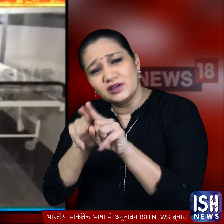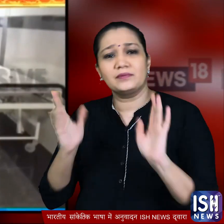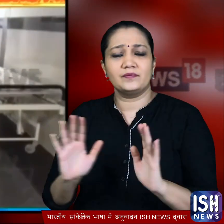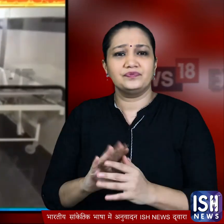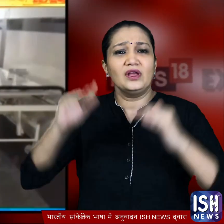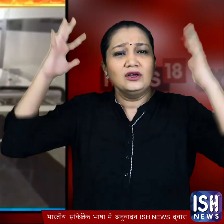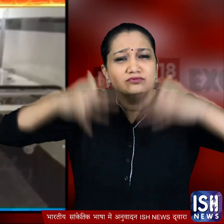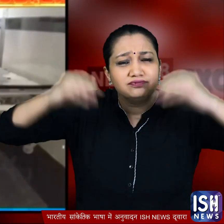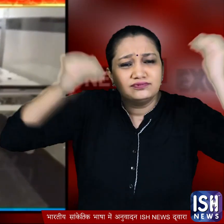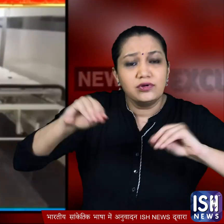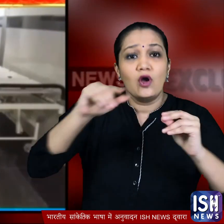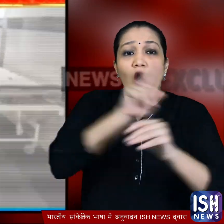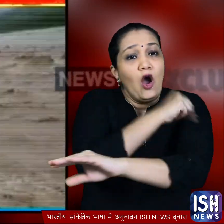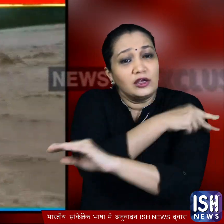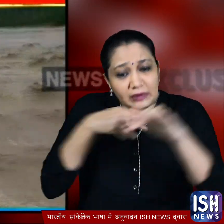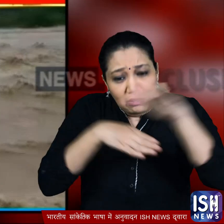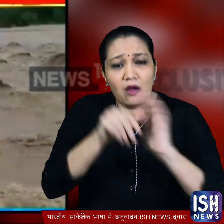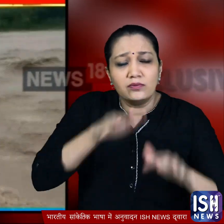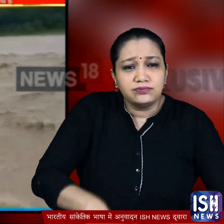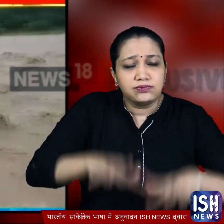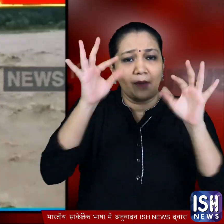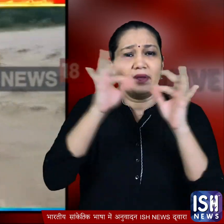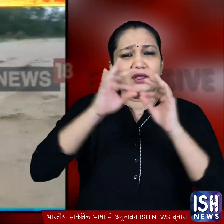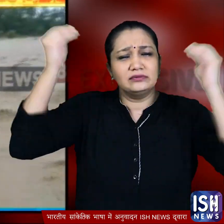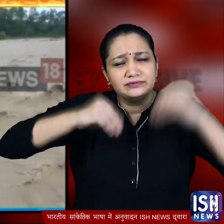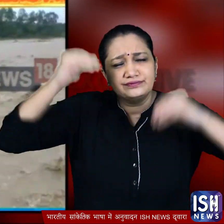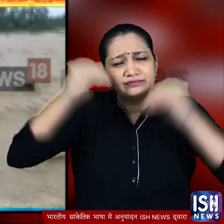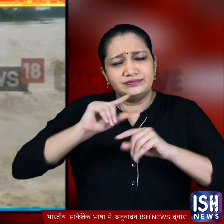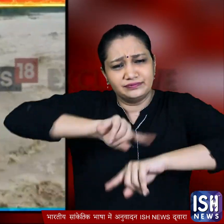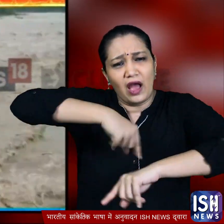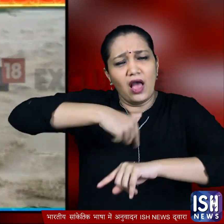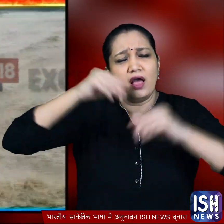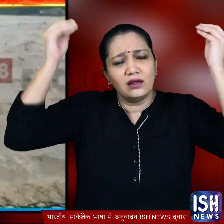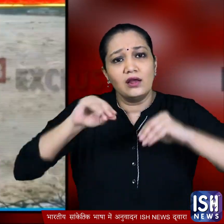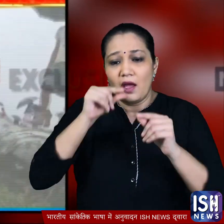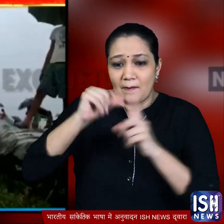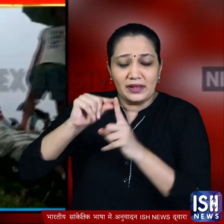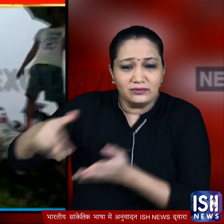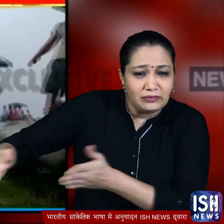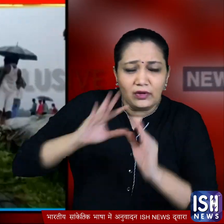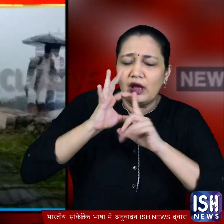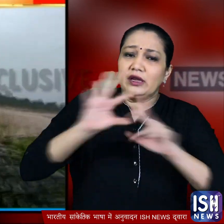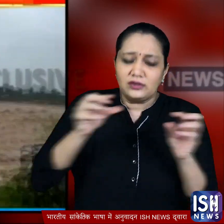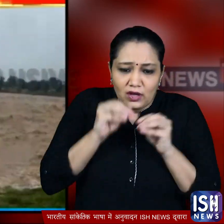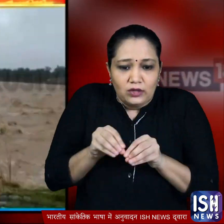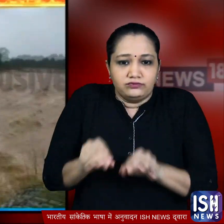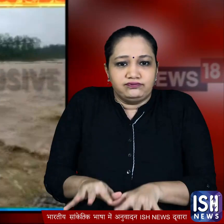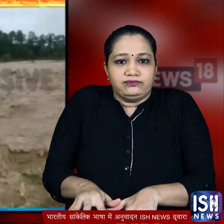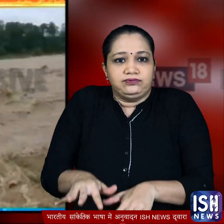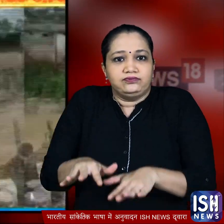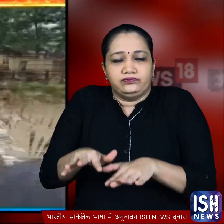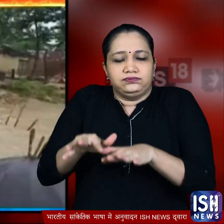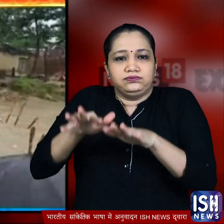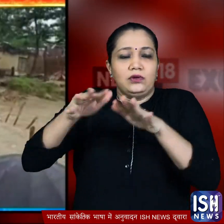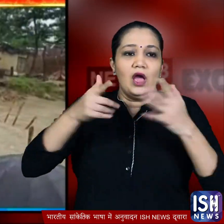कि इस आसमानी आफत से अस्पताल भी नहीं बचा। बेतिया में लगातार बारिश की वजह से पंडई नदी डराने लगी है। उसका जलस्तर इतना तेजी से